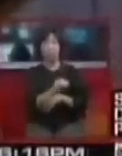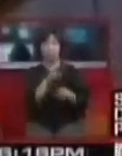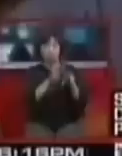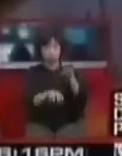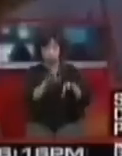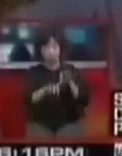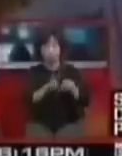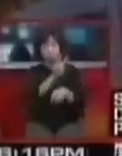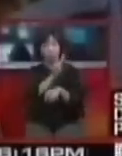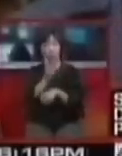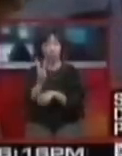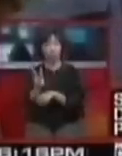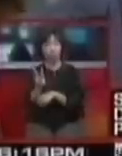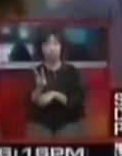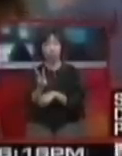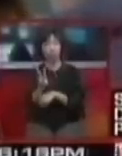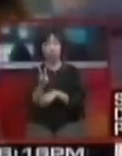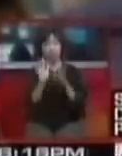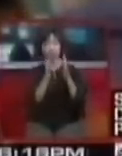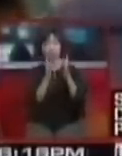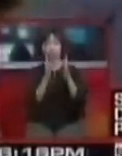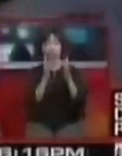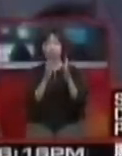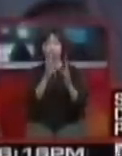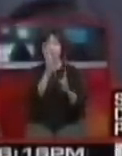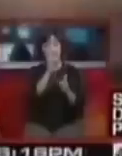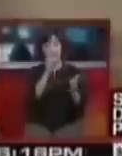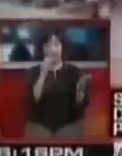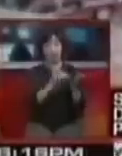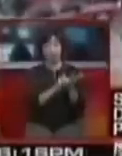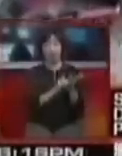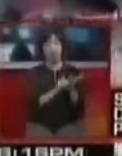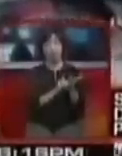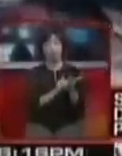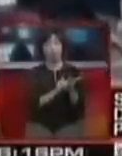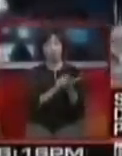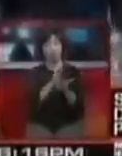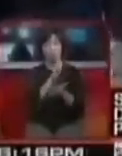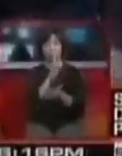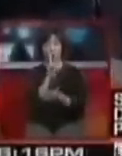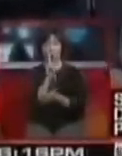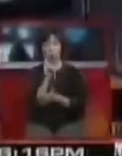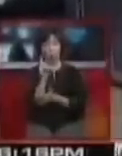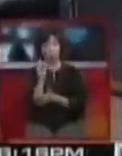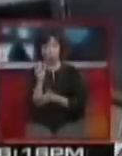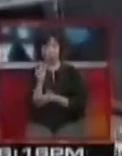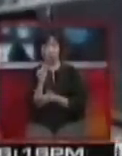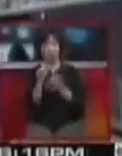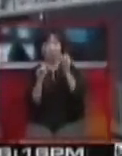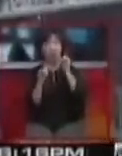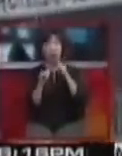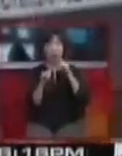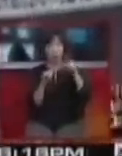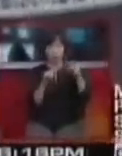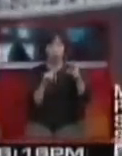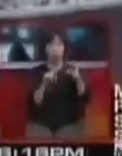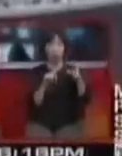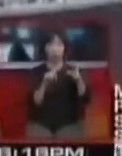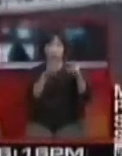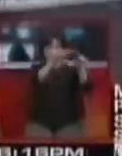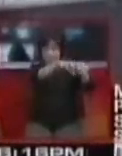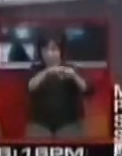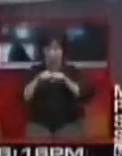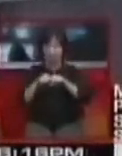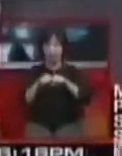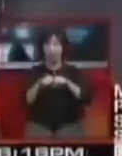internet, he purchased over 6,000 rounds of ammunition. Kahapon, kinumpiskara sa kapinasabog ng bomb squad